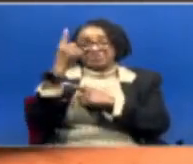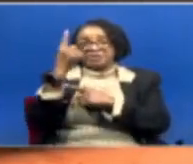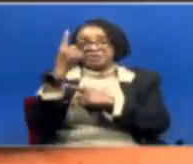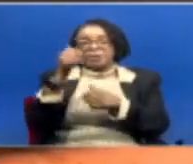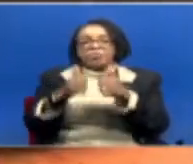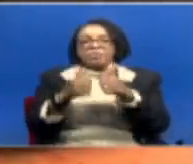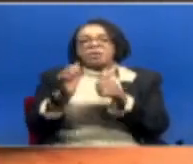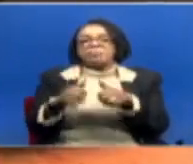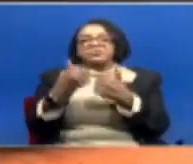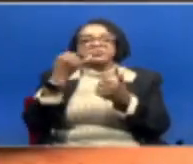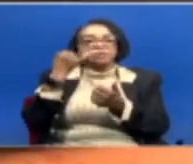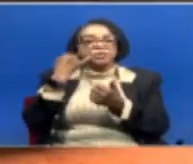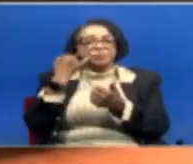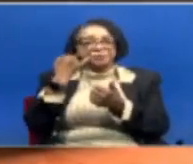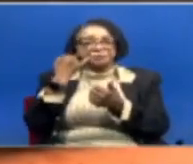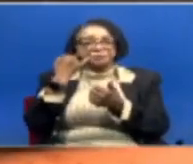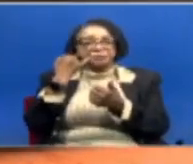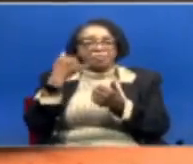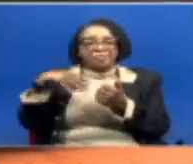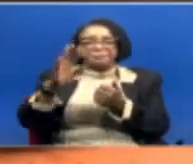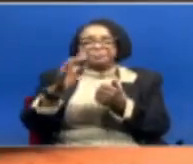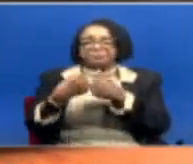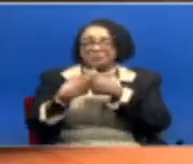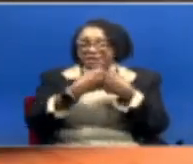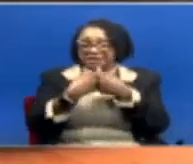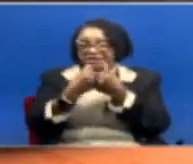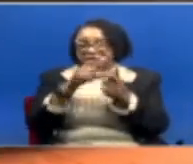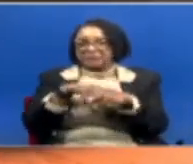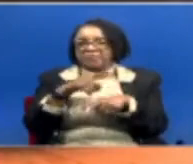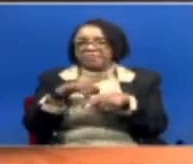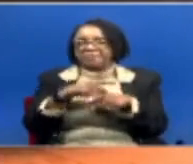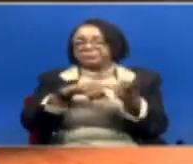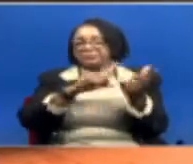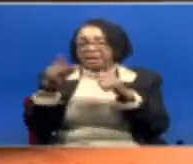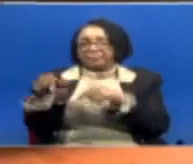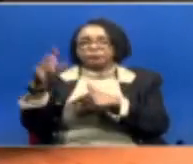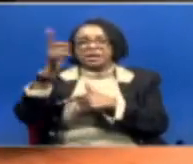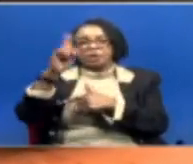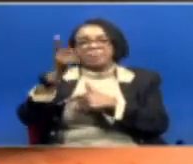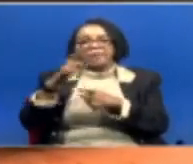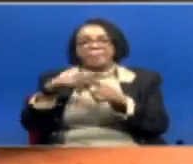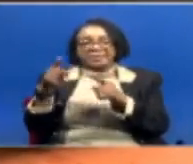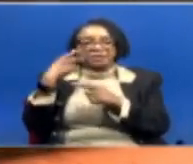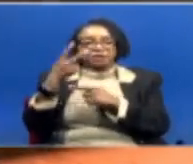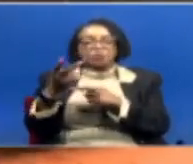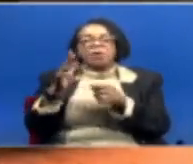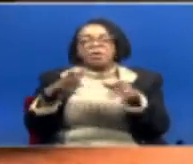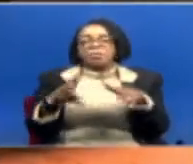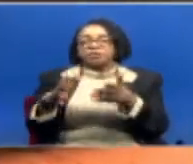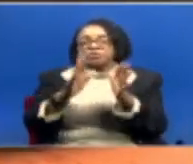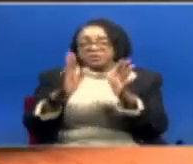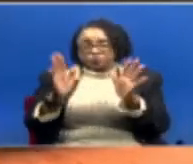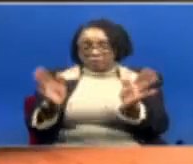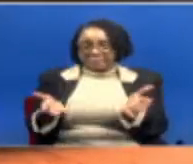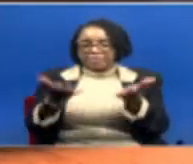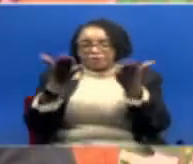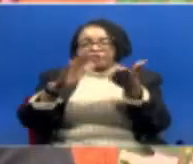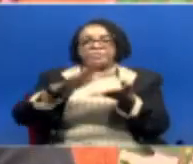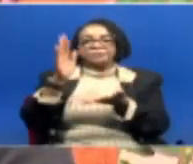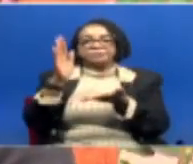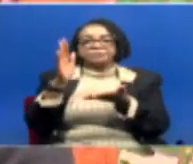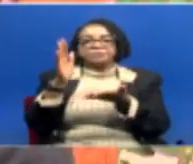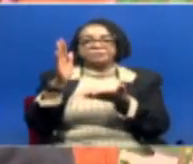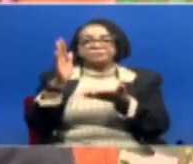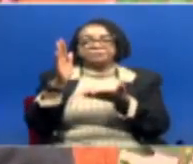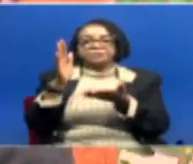uliofanyika Nakuru. Alipewa changamoto alipoelekea Nairobi, ila aliona kama nafasi ya kujiboresha zaidi. Ilikuwa na